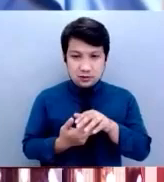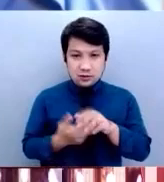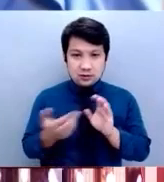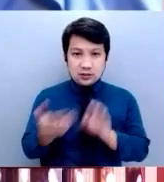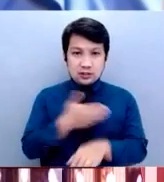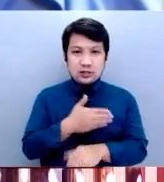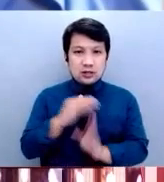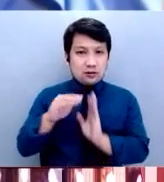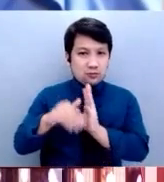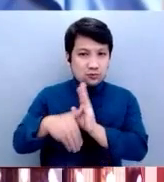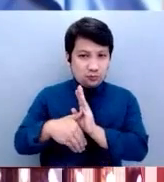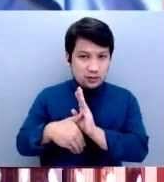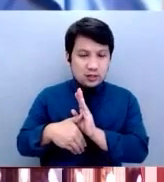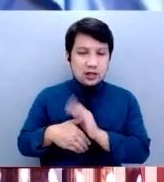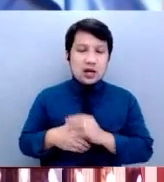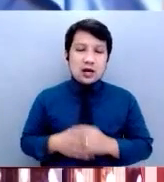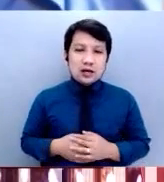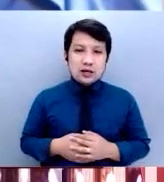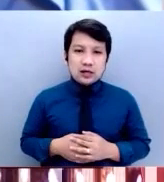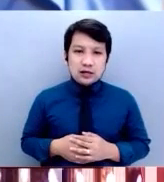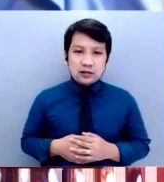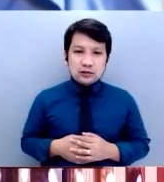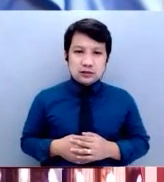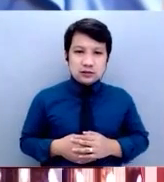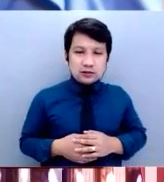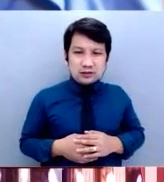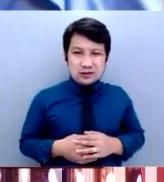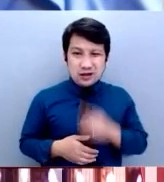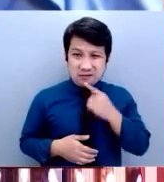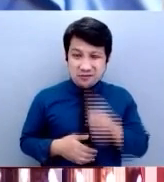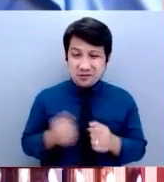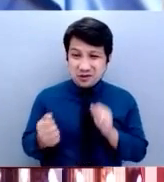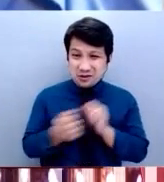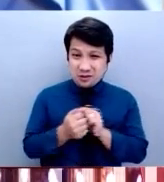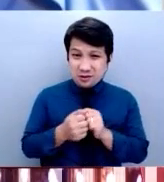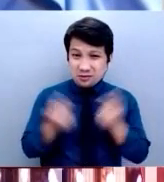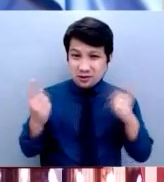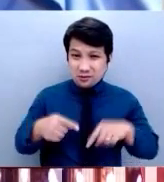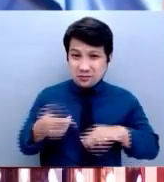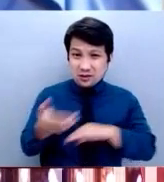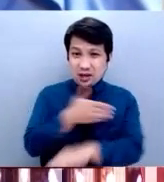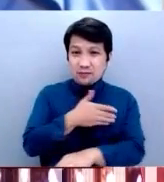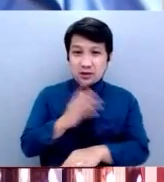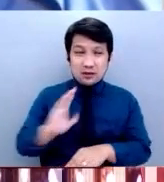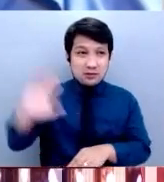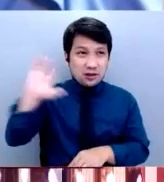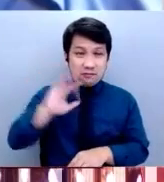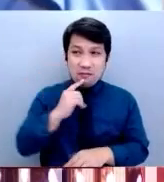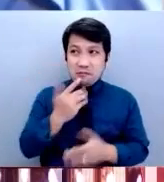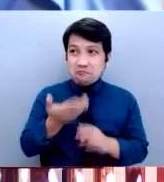COMELEC. I'm wondering lang if this has ever happened before na you will have